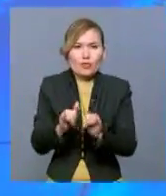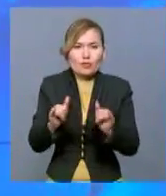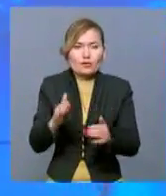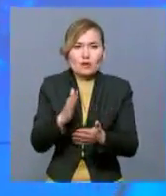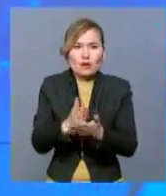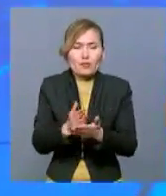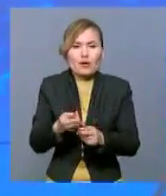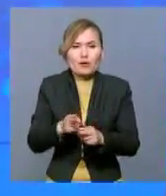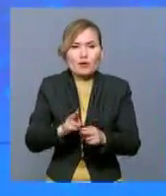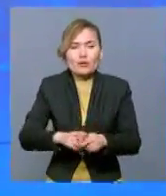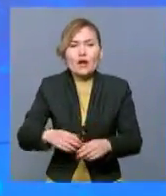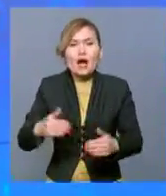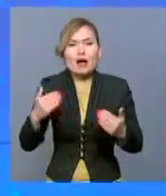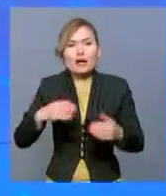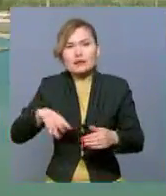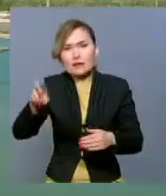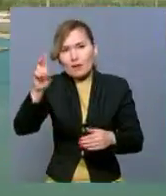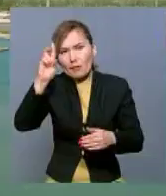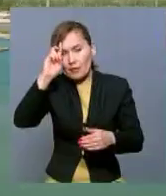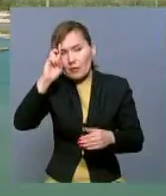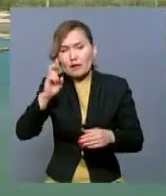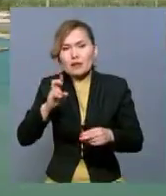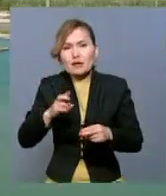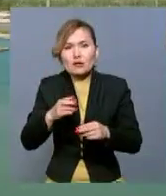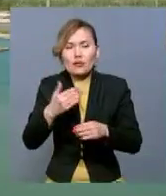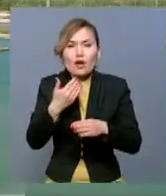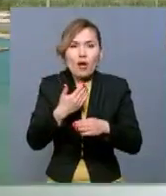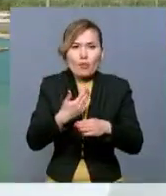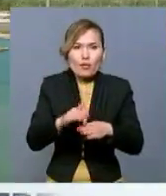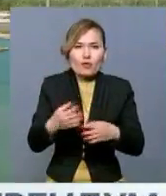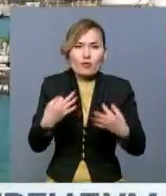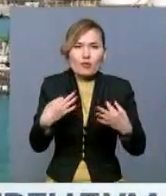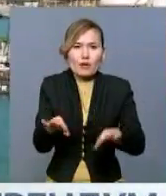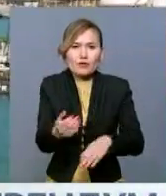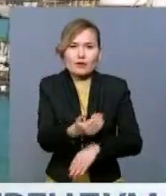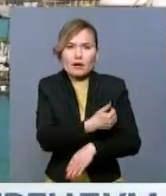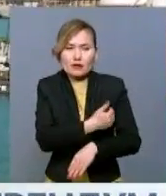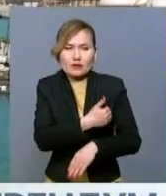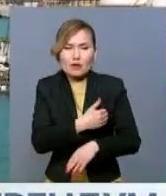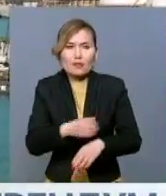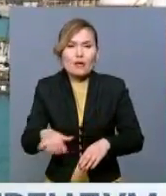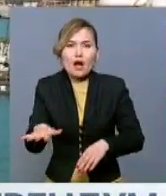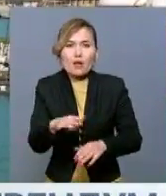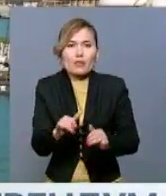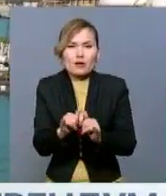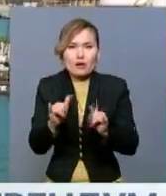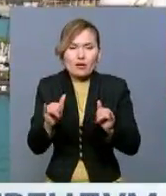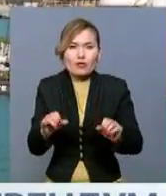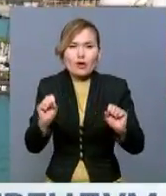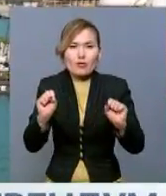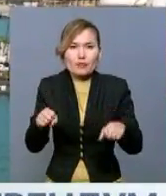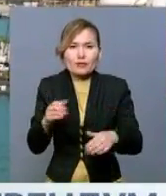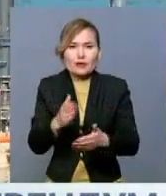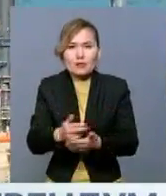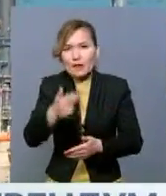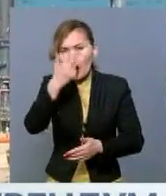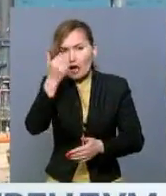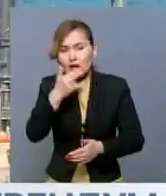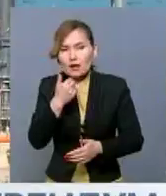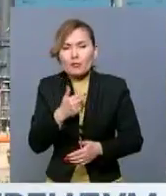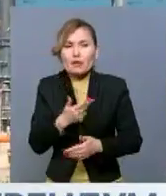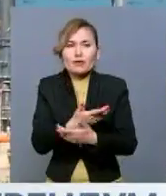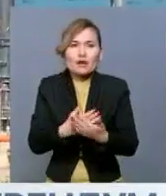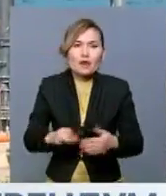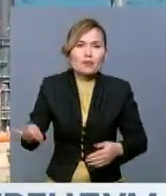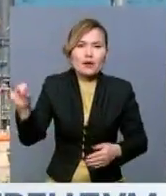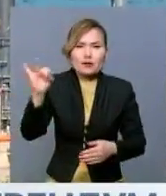автономия дәрежесі орталық қазынаға бөлінетін қаражат мөлшерін қысқартуға және аумақты дамытуға мүмкіндік береді. Италияда түрлі